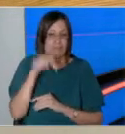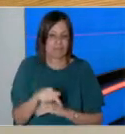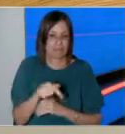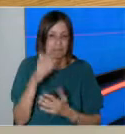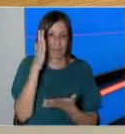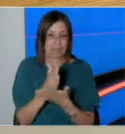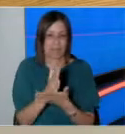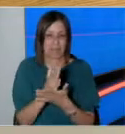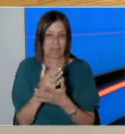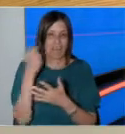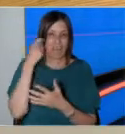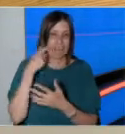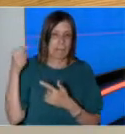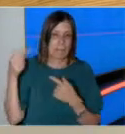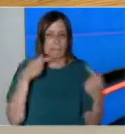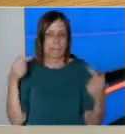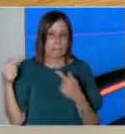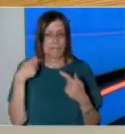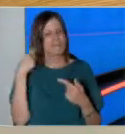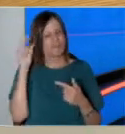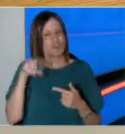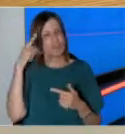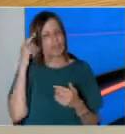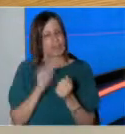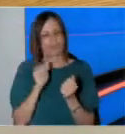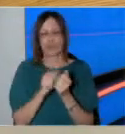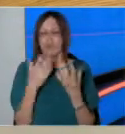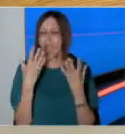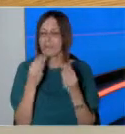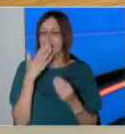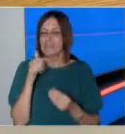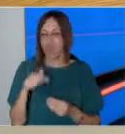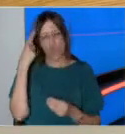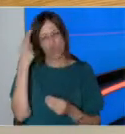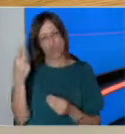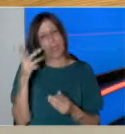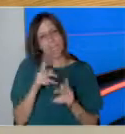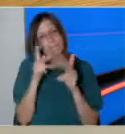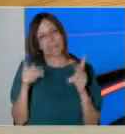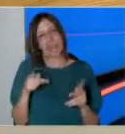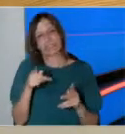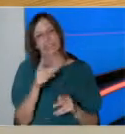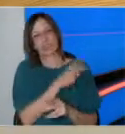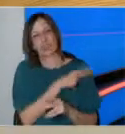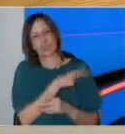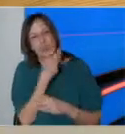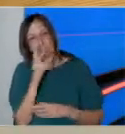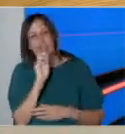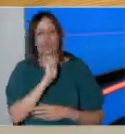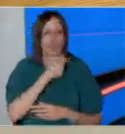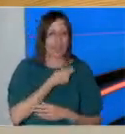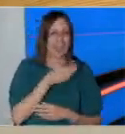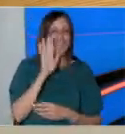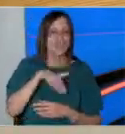עבריינים. אני יודע שיש אבילים ואבילות רבים בישראל שחושבים שהפתרון הוא או שיטור יתר, שבק או